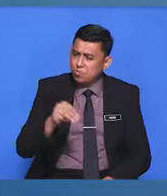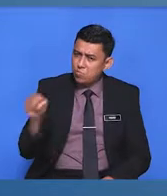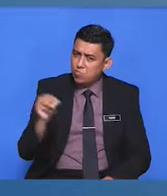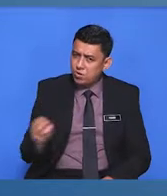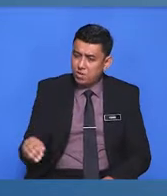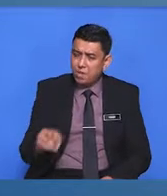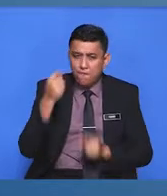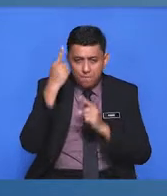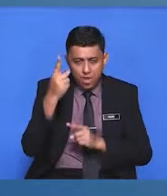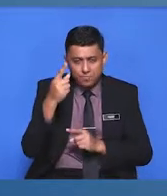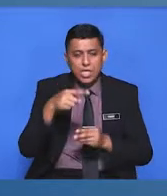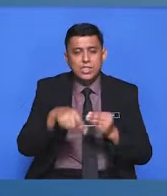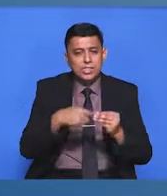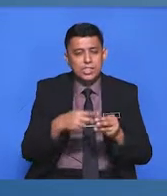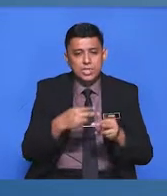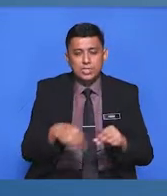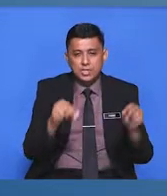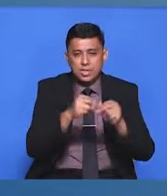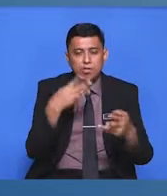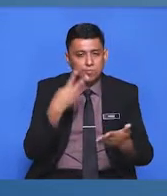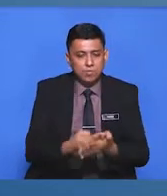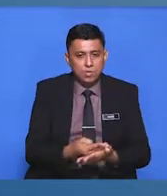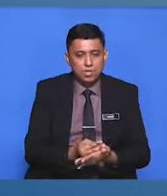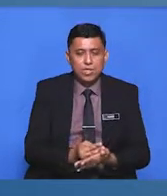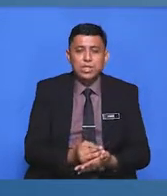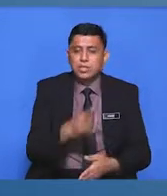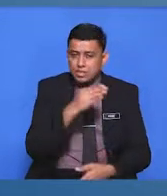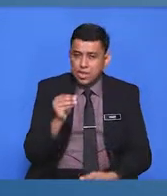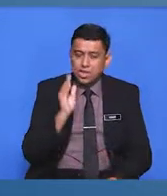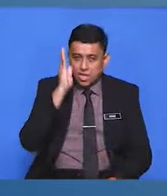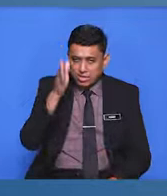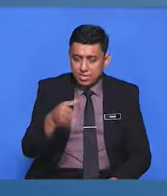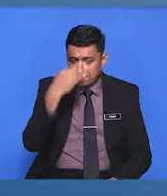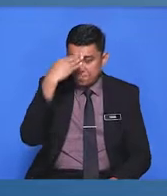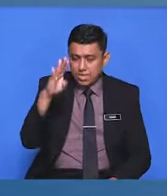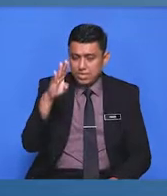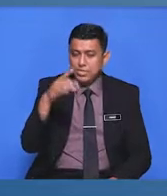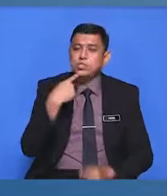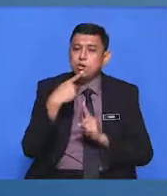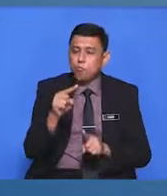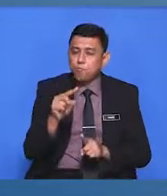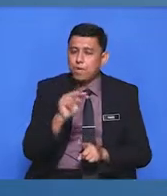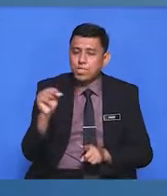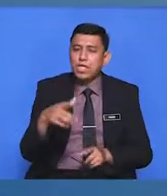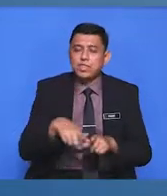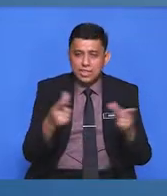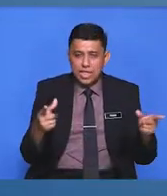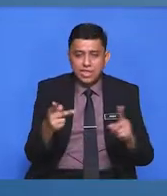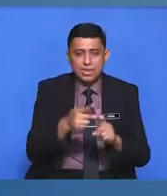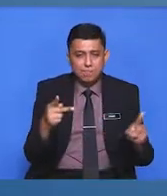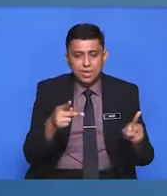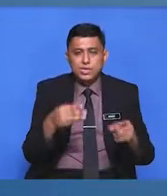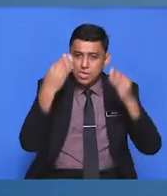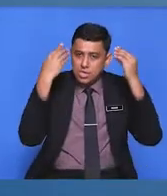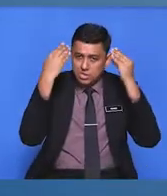faham tentang nilai wang dan akan bagi jawapan selain jawapan cikgu, bukan? Tahniah